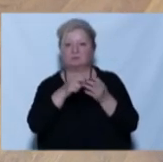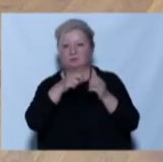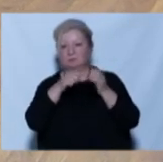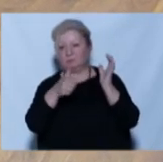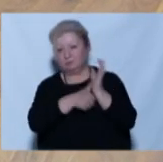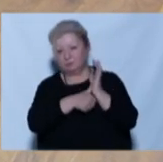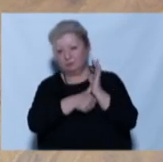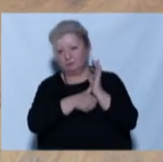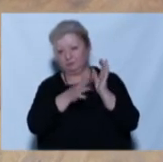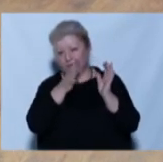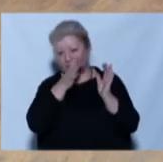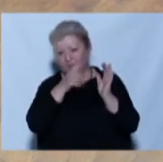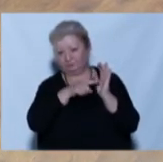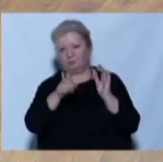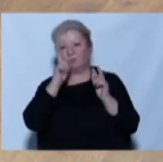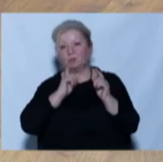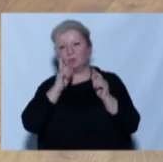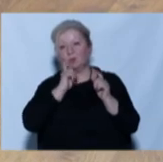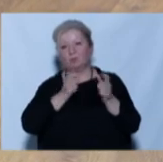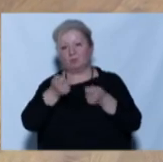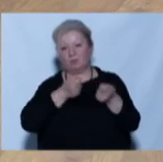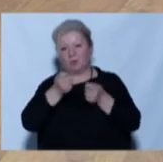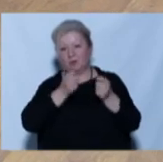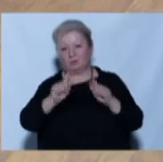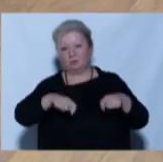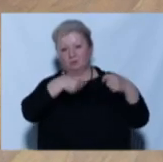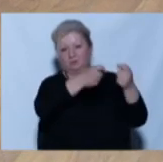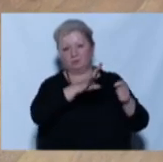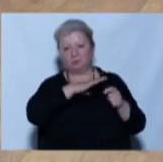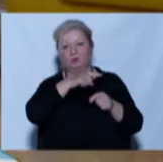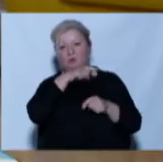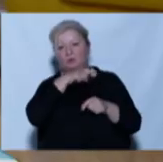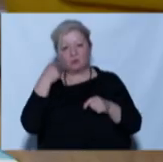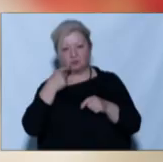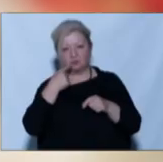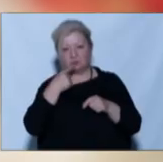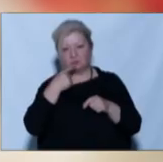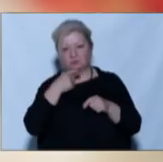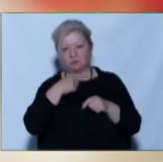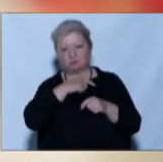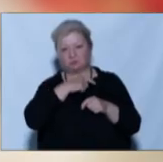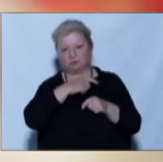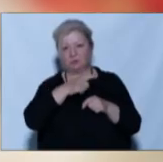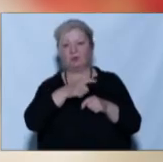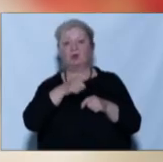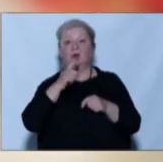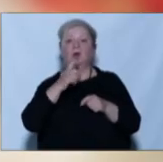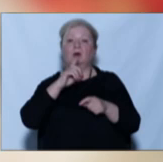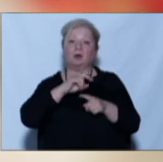1856 წელს დროებით მართველობაში გადაეცა რუსეთის ხელისუფლებას, ხოლო სამეგრელოს დედოფალი